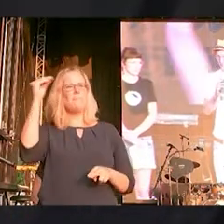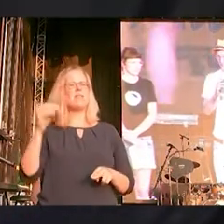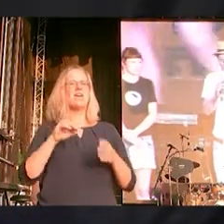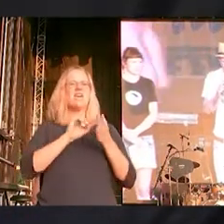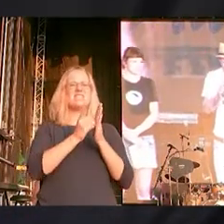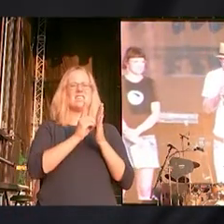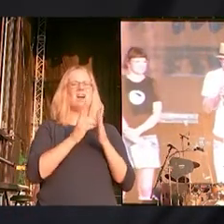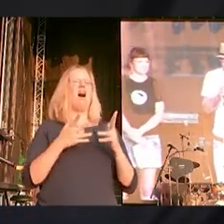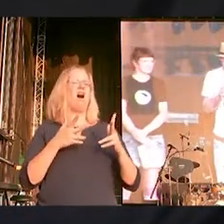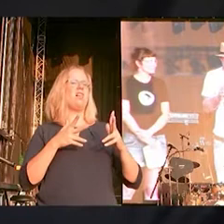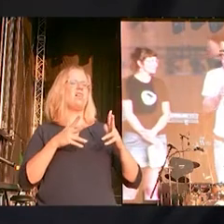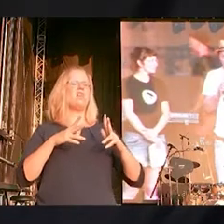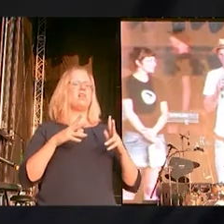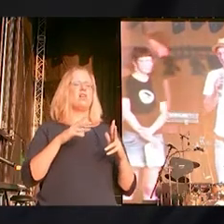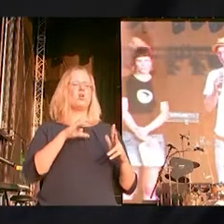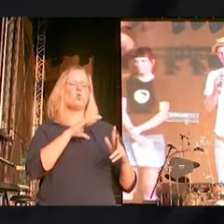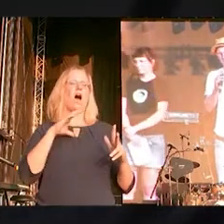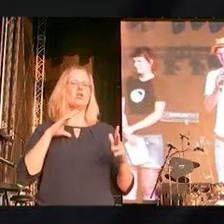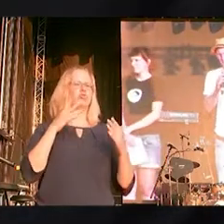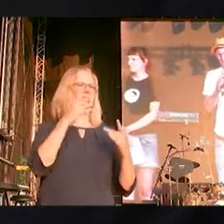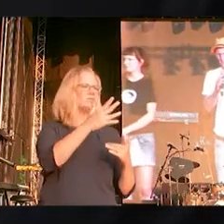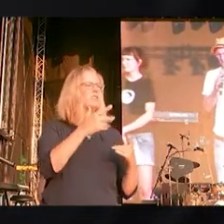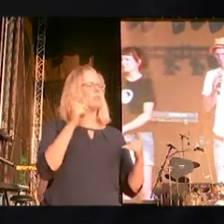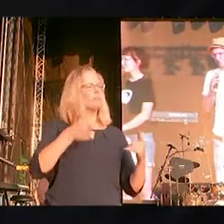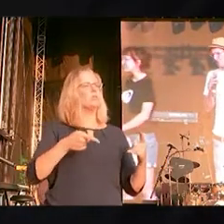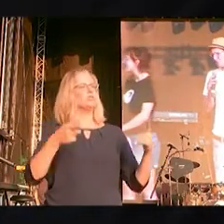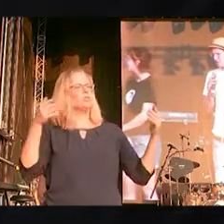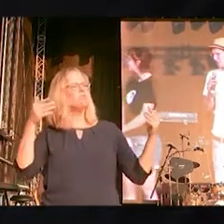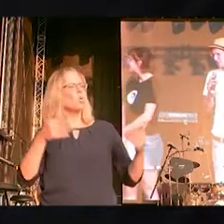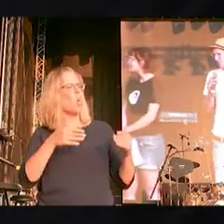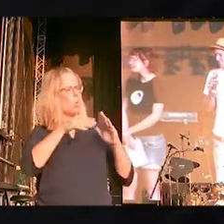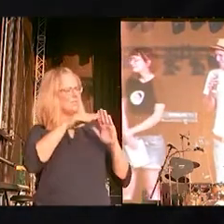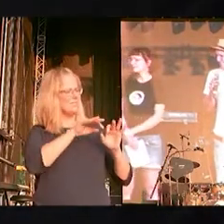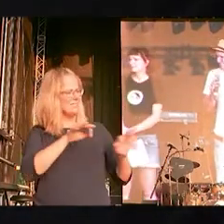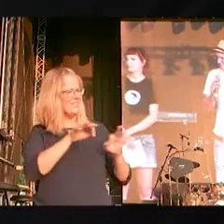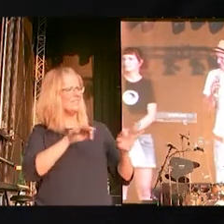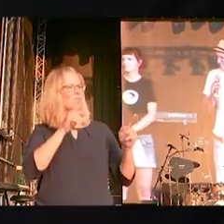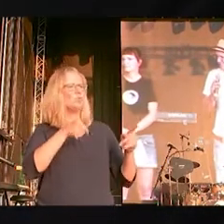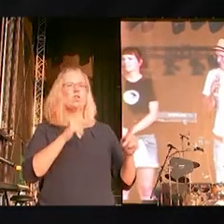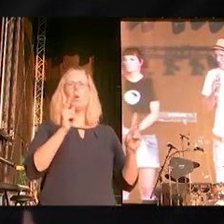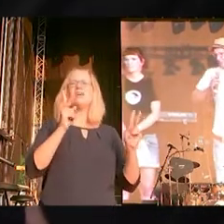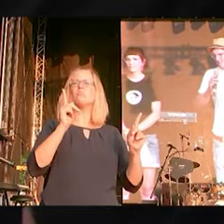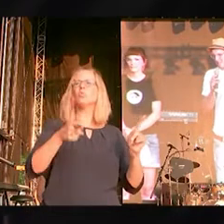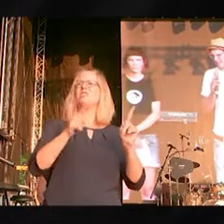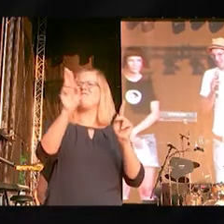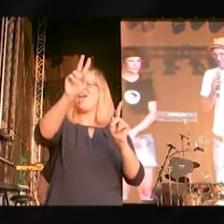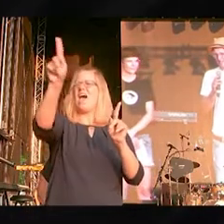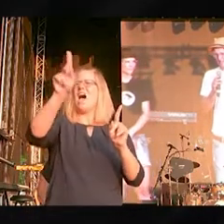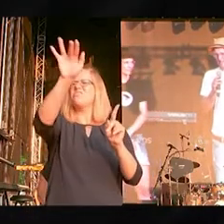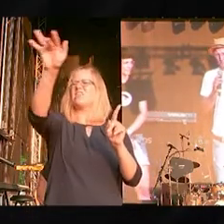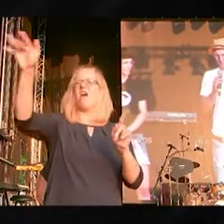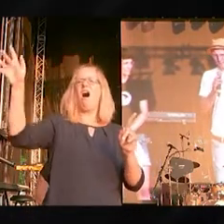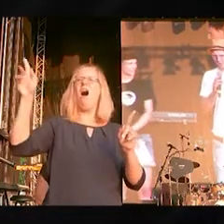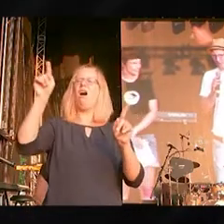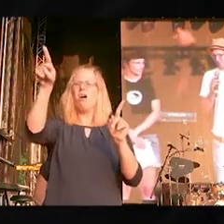Grundsätzliches über Grundrechte sagen. Und ich weiß, ich müsste eigentlich zu den Menschen sprechen, die heute nicht hier sind. Und das kann ich aber nicht.